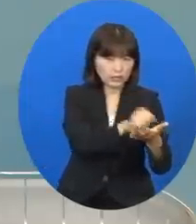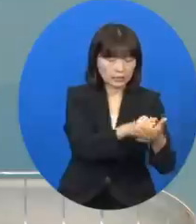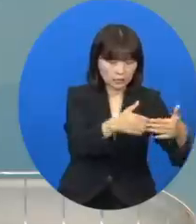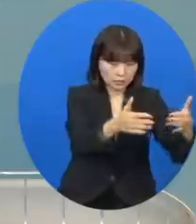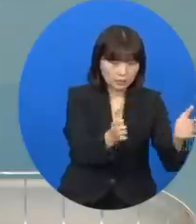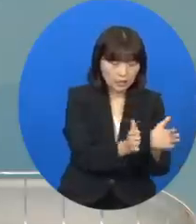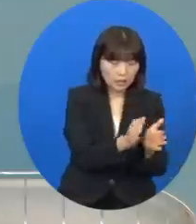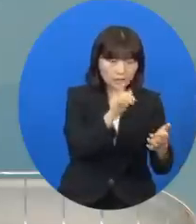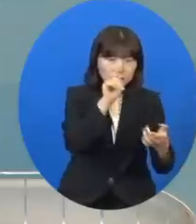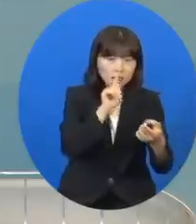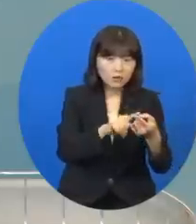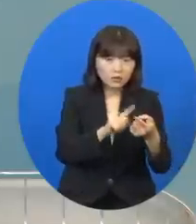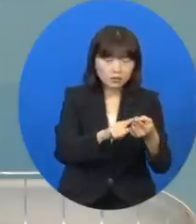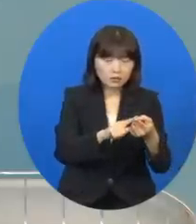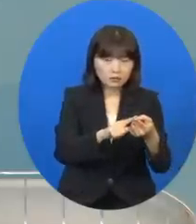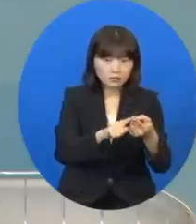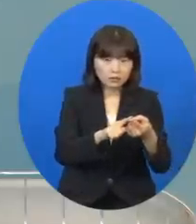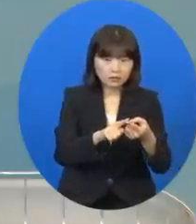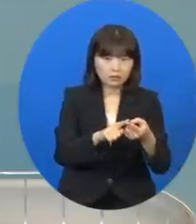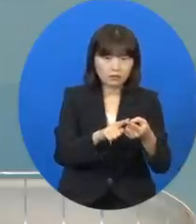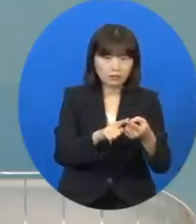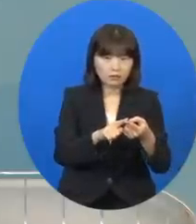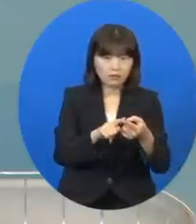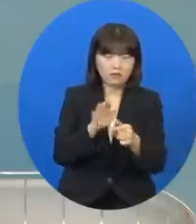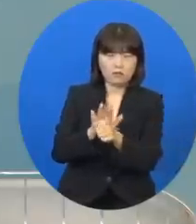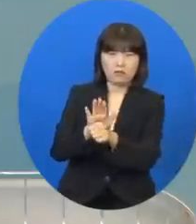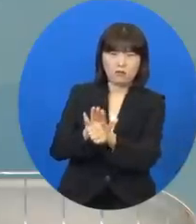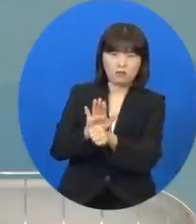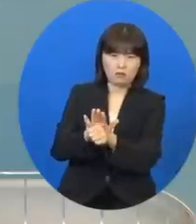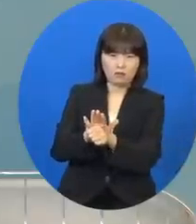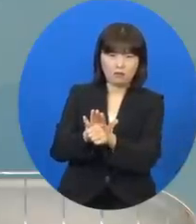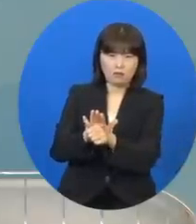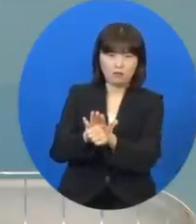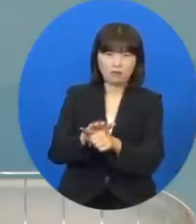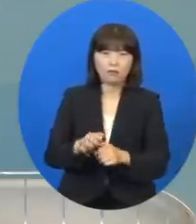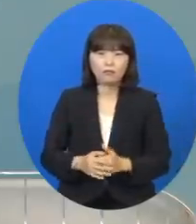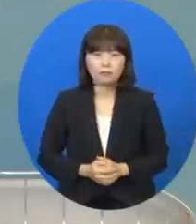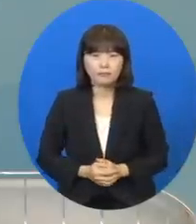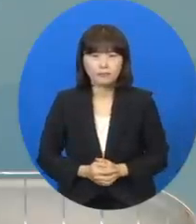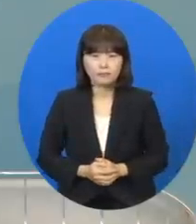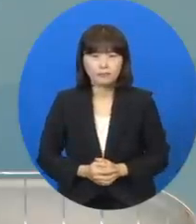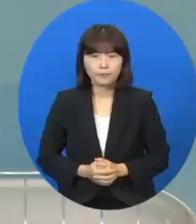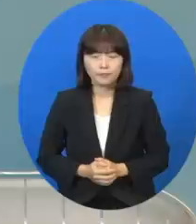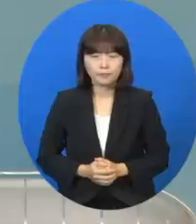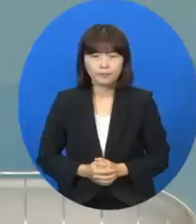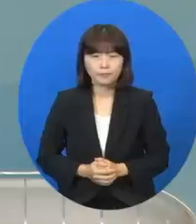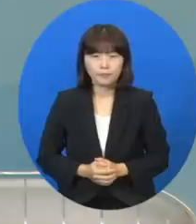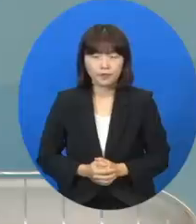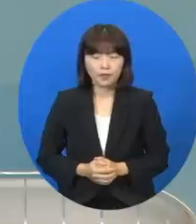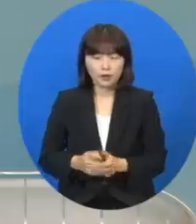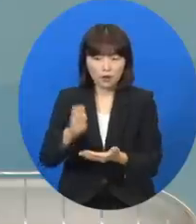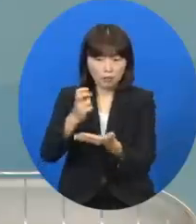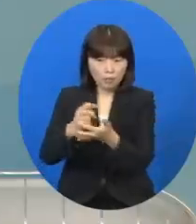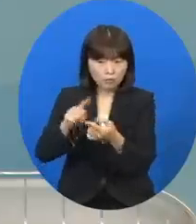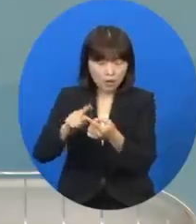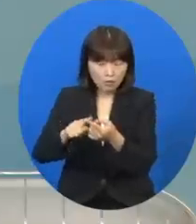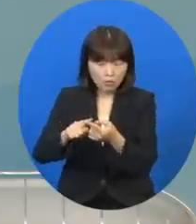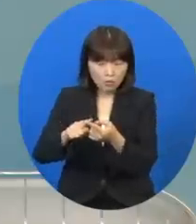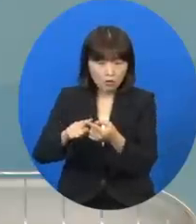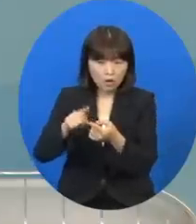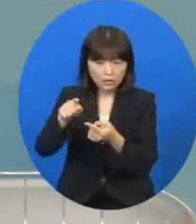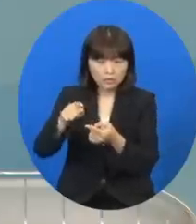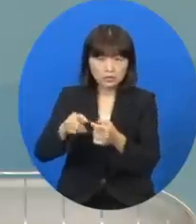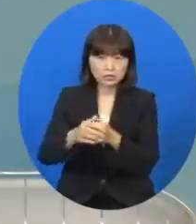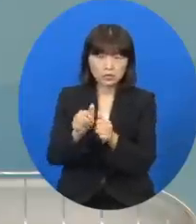지지하니 뭐 그냥 일반적인 합법적인 절차에 의해서 통과될 수도